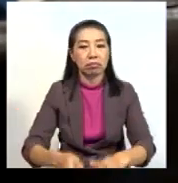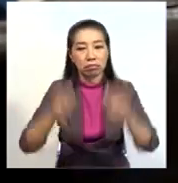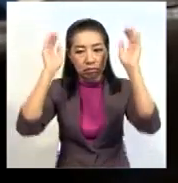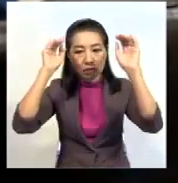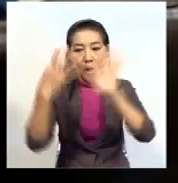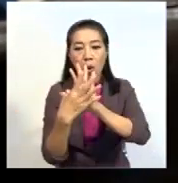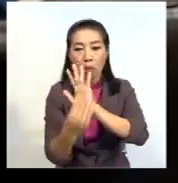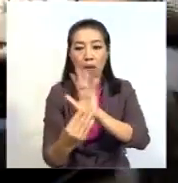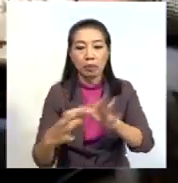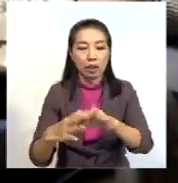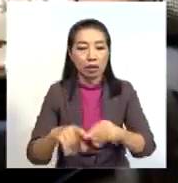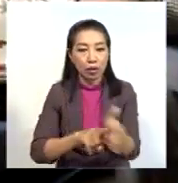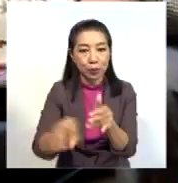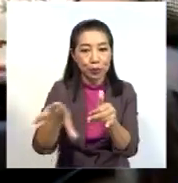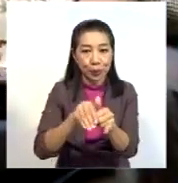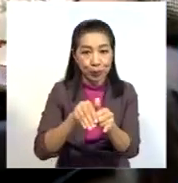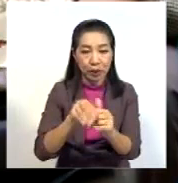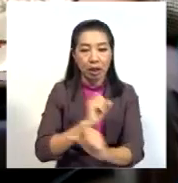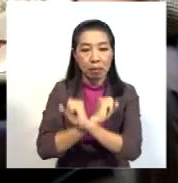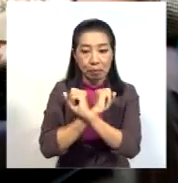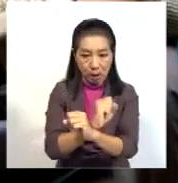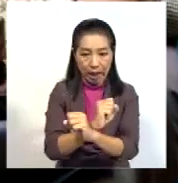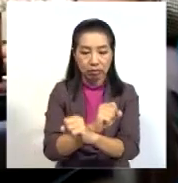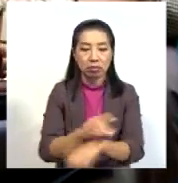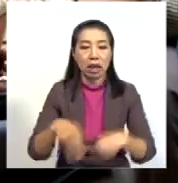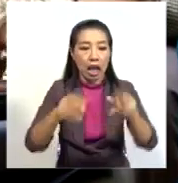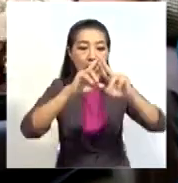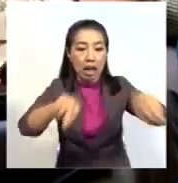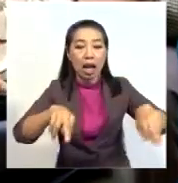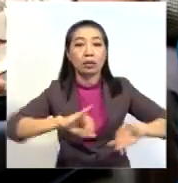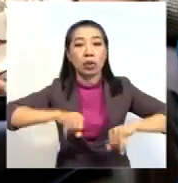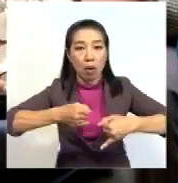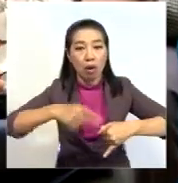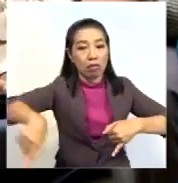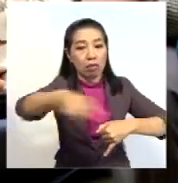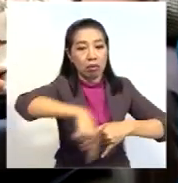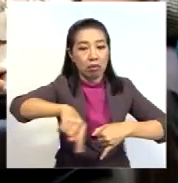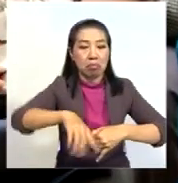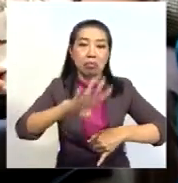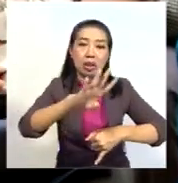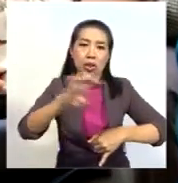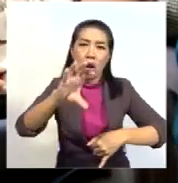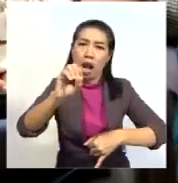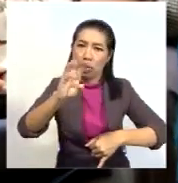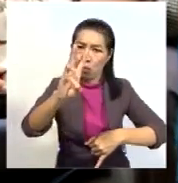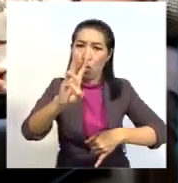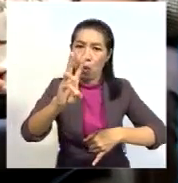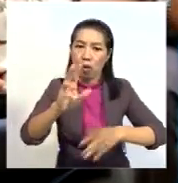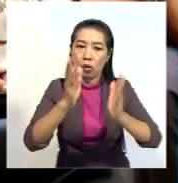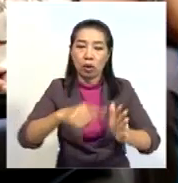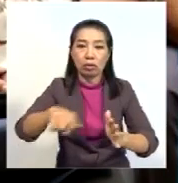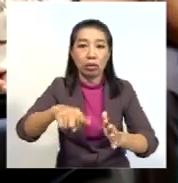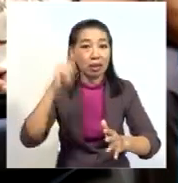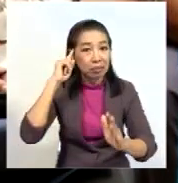ข้าใจในการป้องกันไวรัสโควิด-19ให้กับผู้ประกอบการตลาดทั้ง456แห่งในพื้น